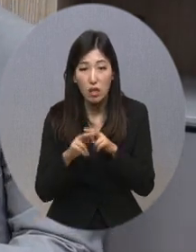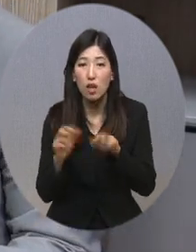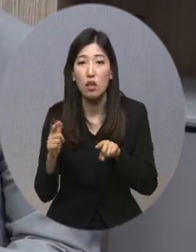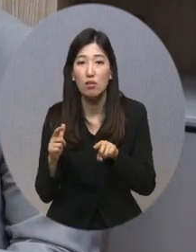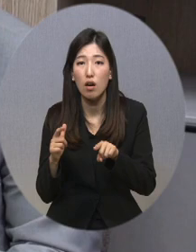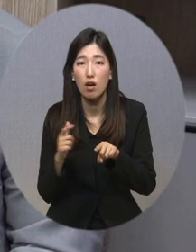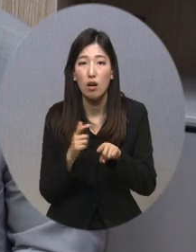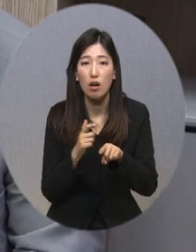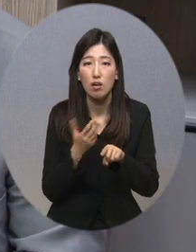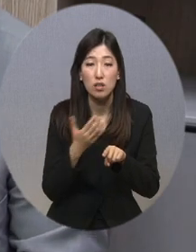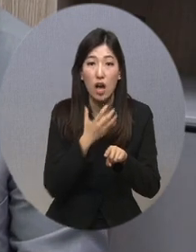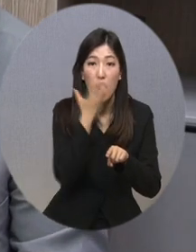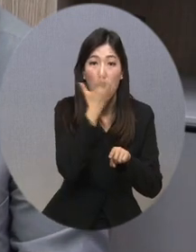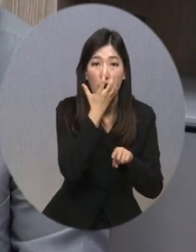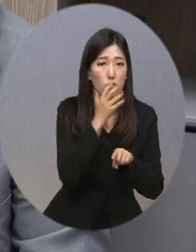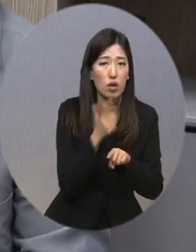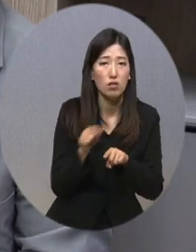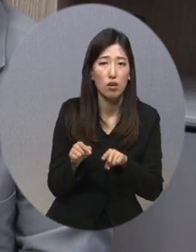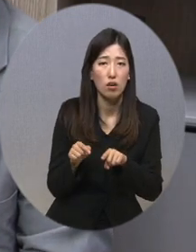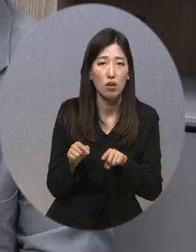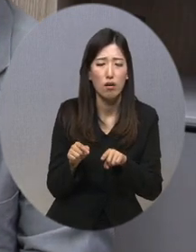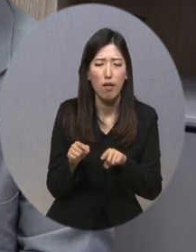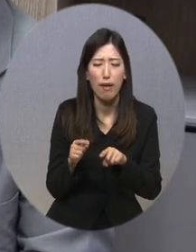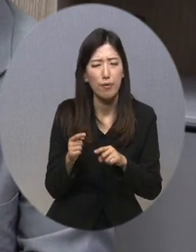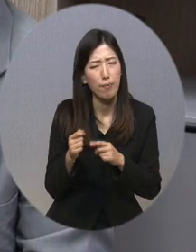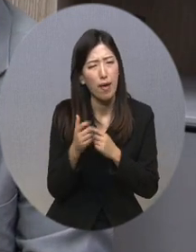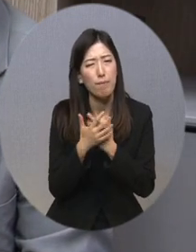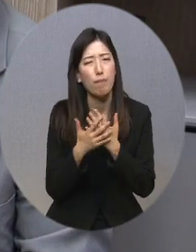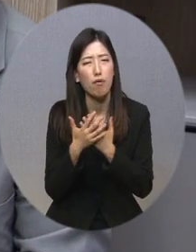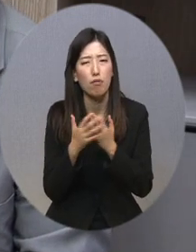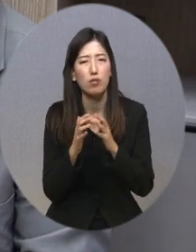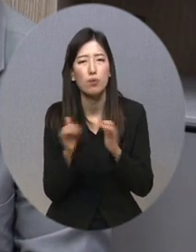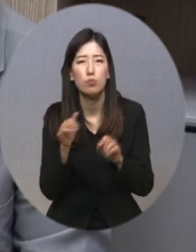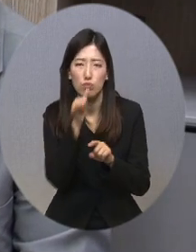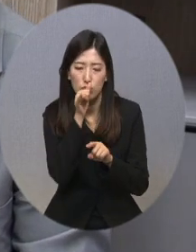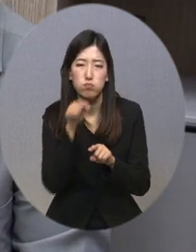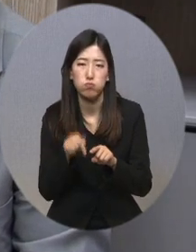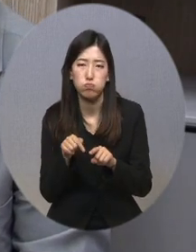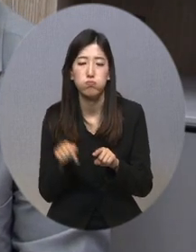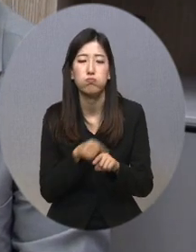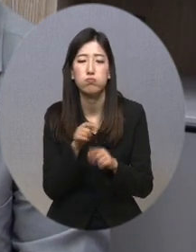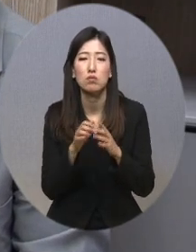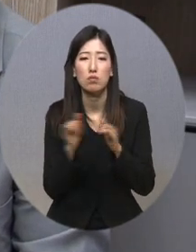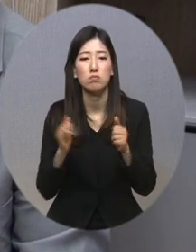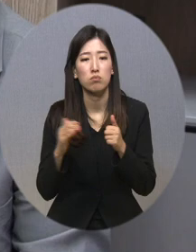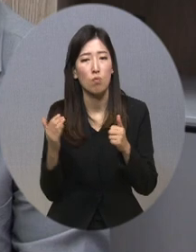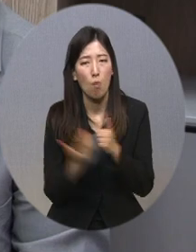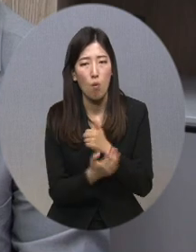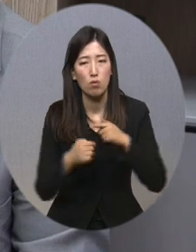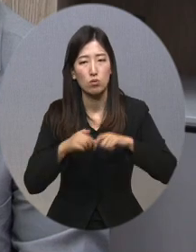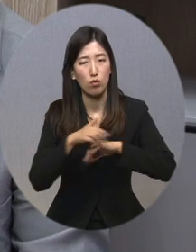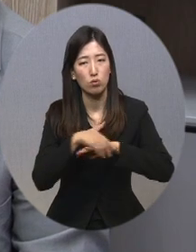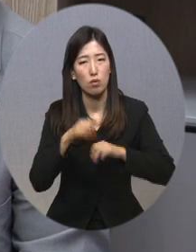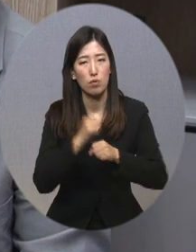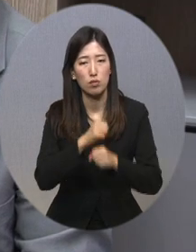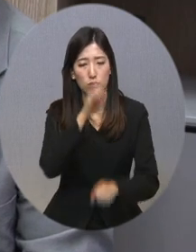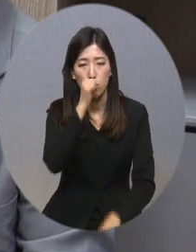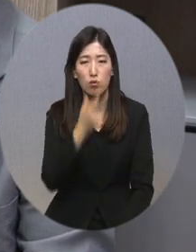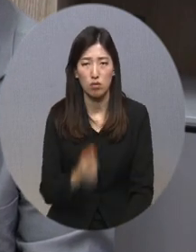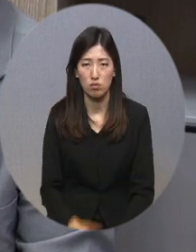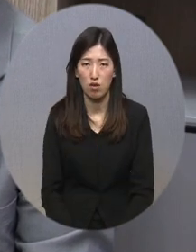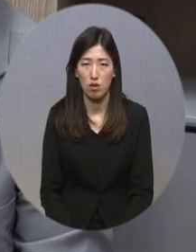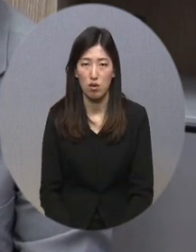이런 분야에서 새로운 정책의 하나로 해도 가능할 것 같다는 생각이 드는데 그렇죠. 혹시